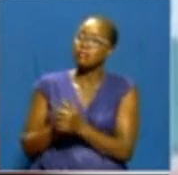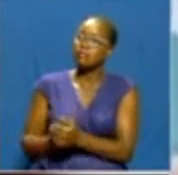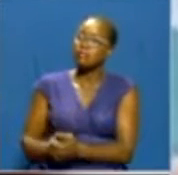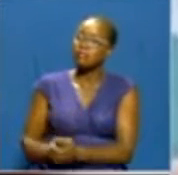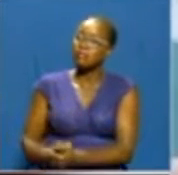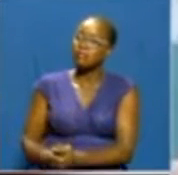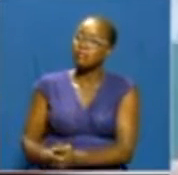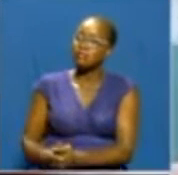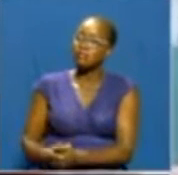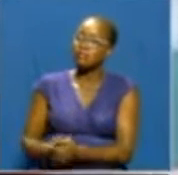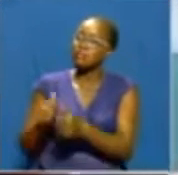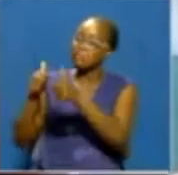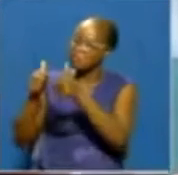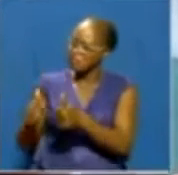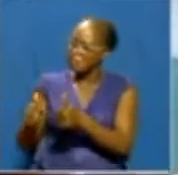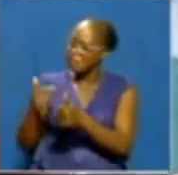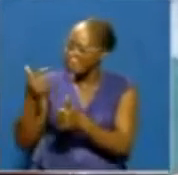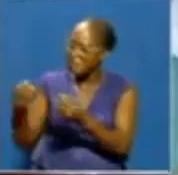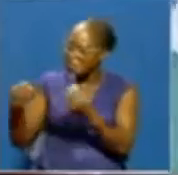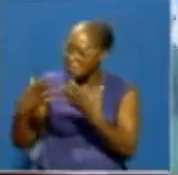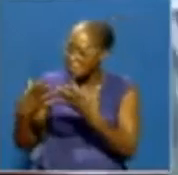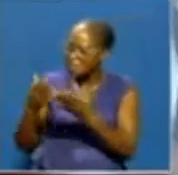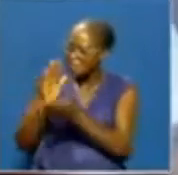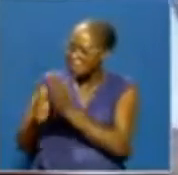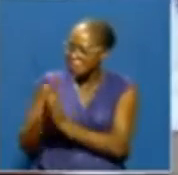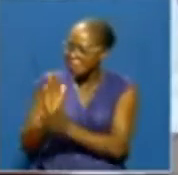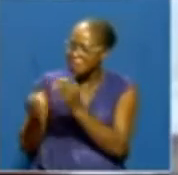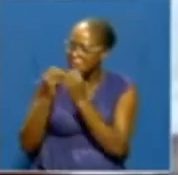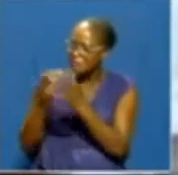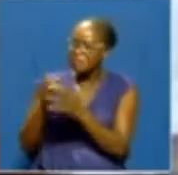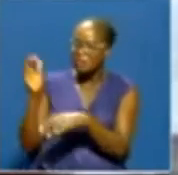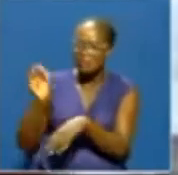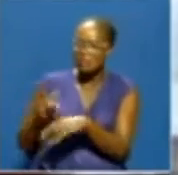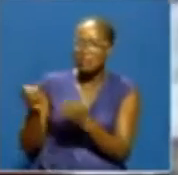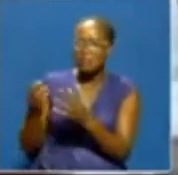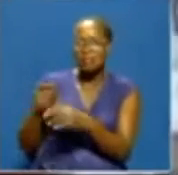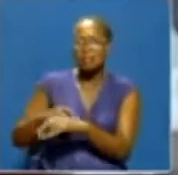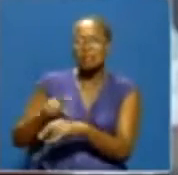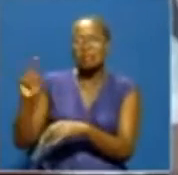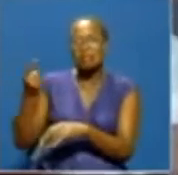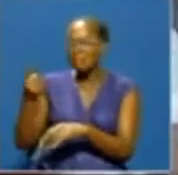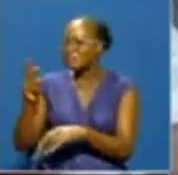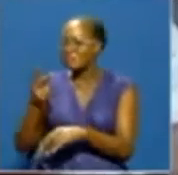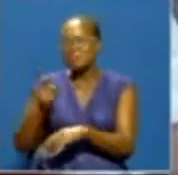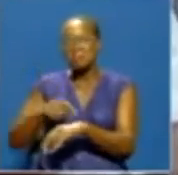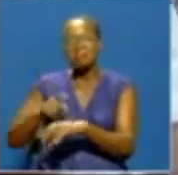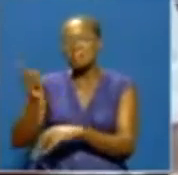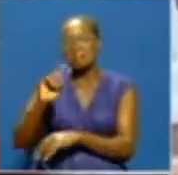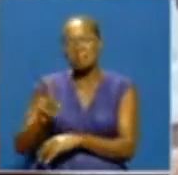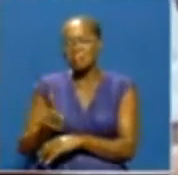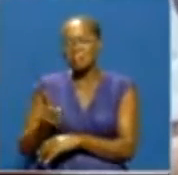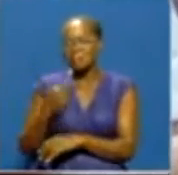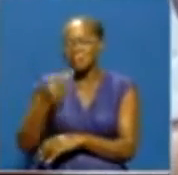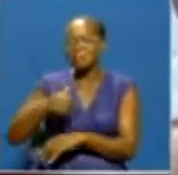tunapewa notice. Hatukuna notice yote tulipewa, na sisi tumeathirika mara nyingi, si mara ya kwanza, si mara ya pili, si mara ya tatu. So ni kila